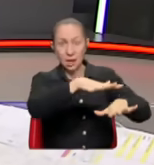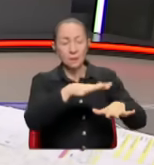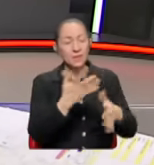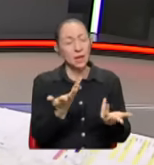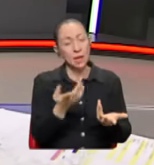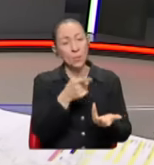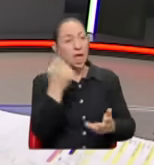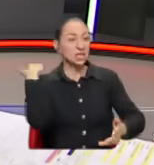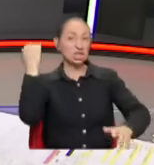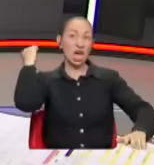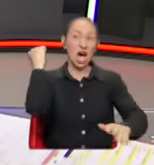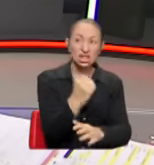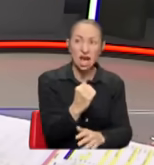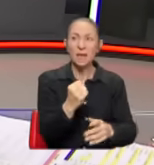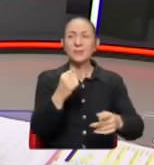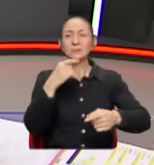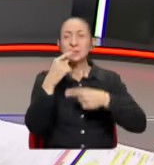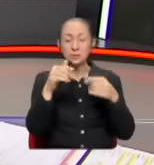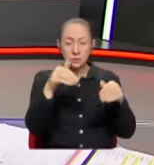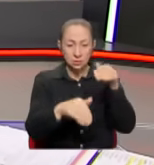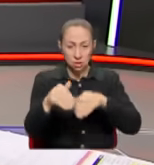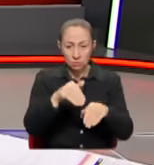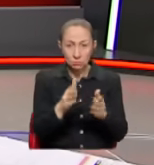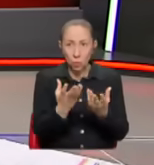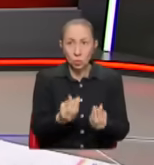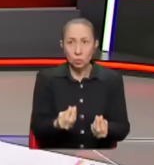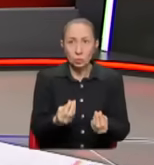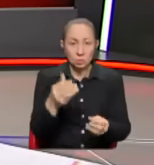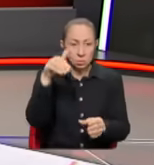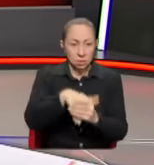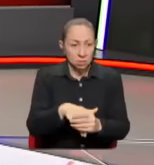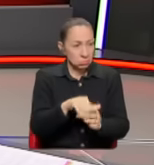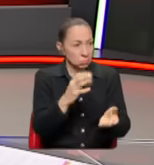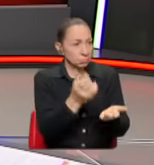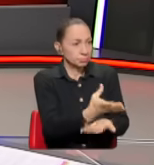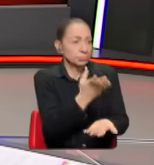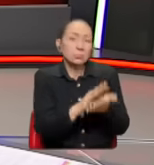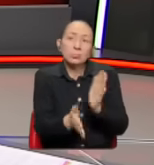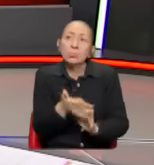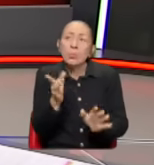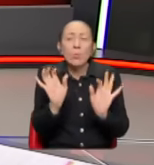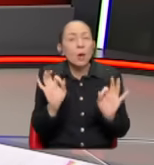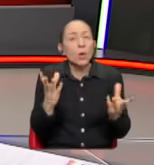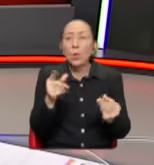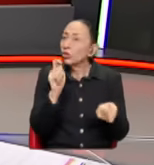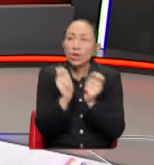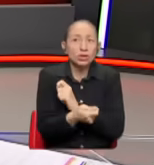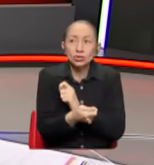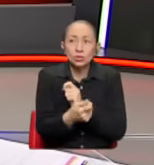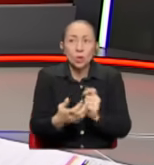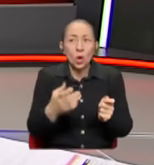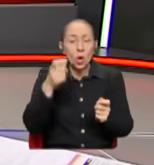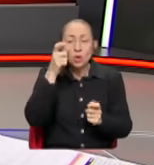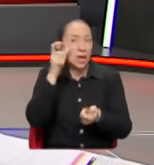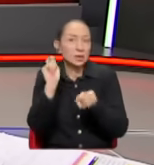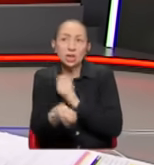böyle sırtından hançerlenmek falan. Ya seçim yaptı adamlar. Siyasette böyle şeyler olur. O da değişir. Özgür Özel